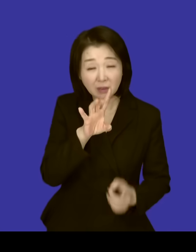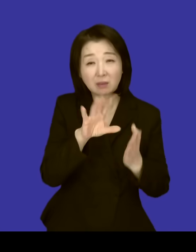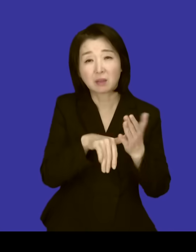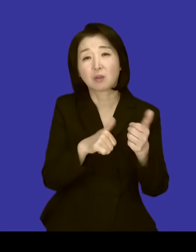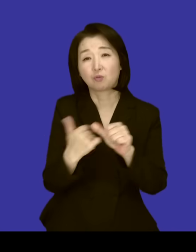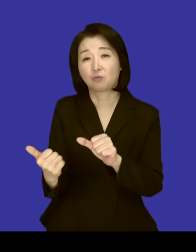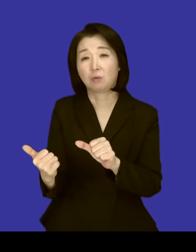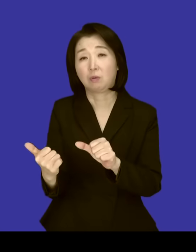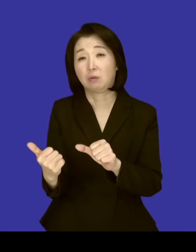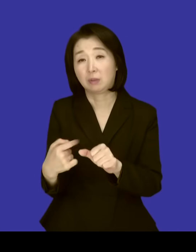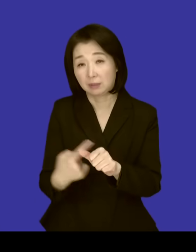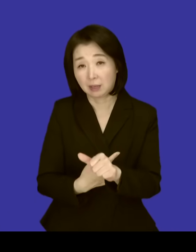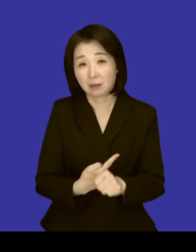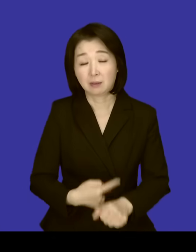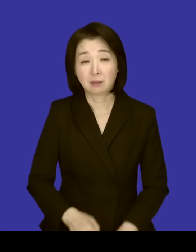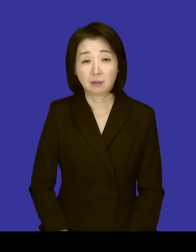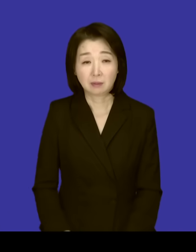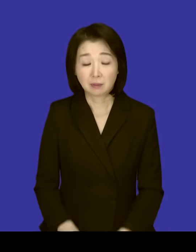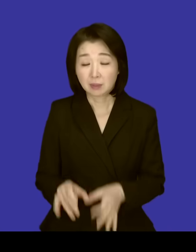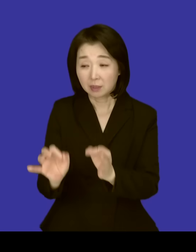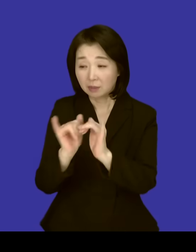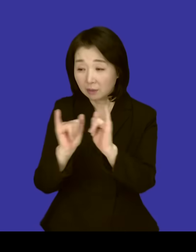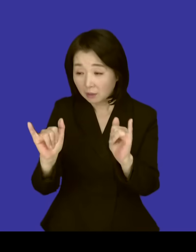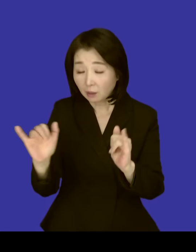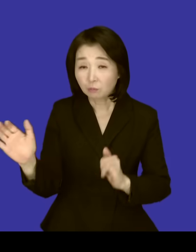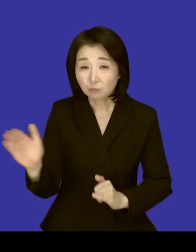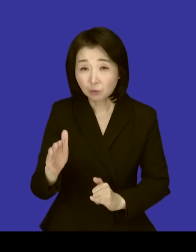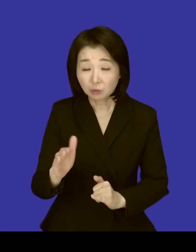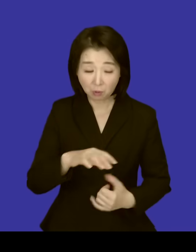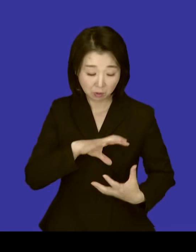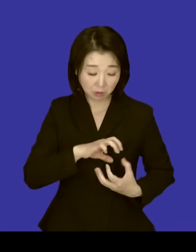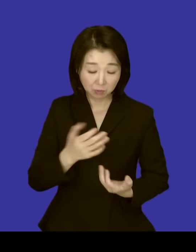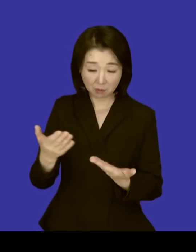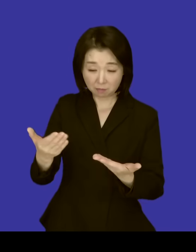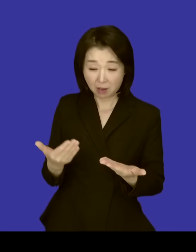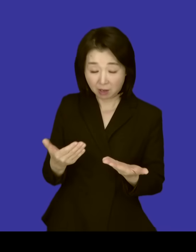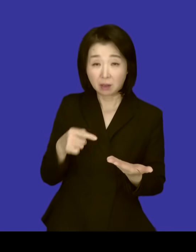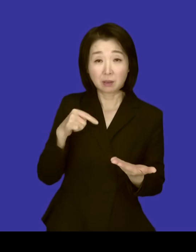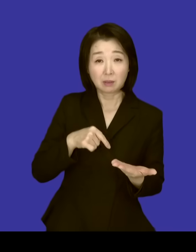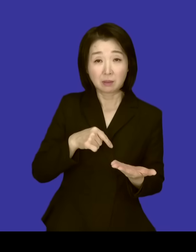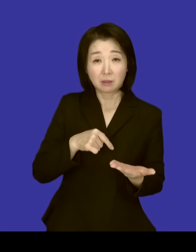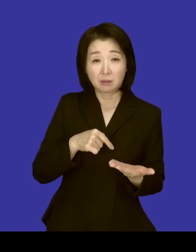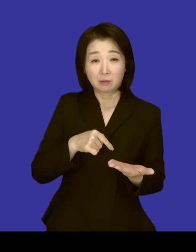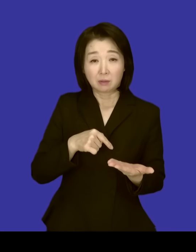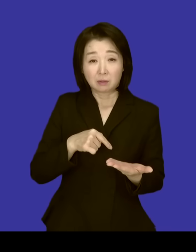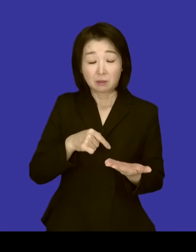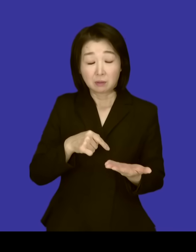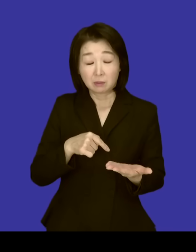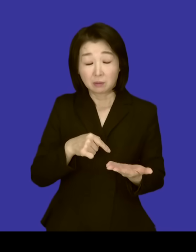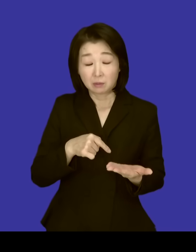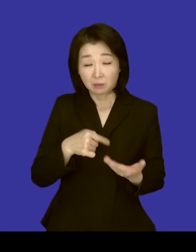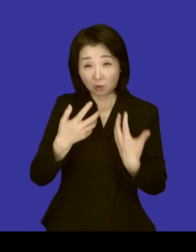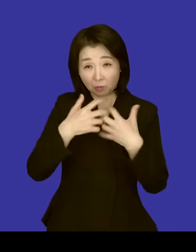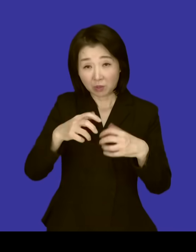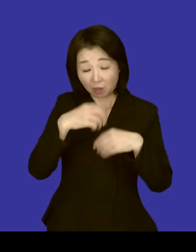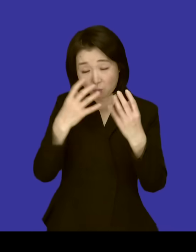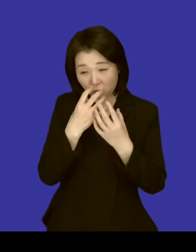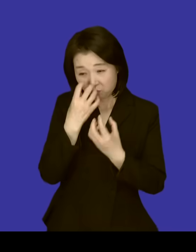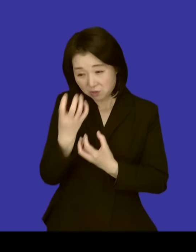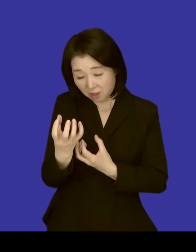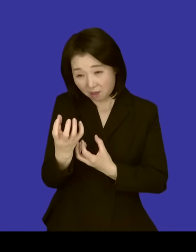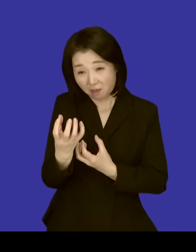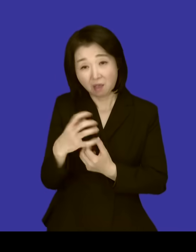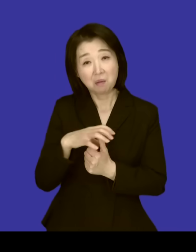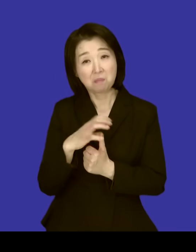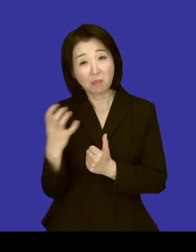네. 근데 이제 기증자분으로부터 공여받은 심장을 받으신 분이 그런 기계도 다 떼어내고